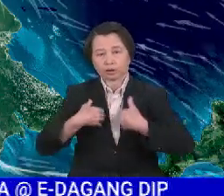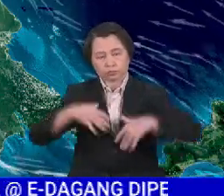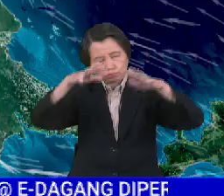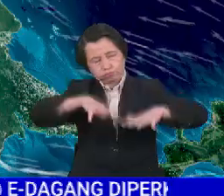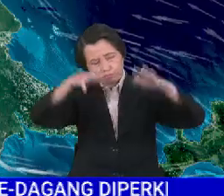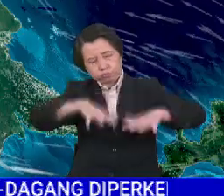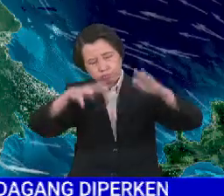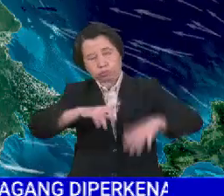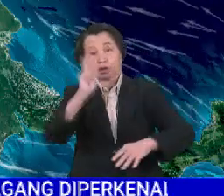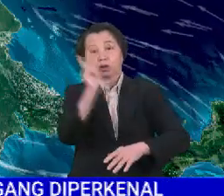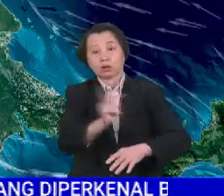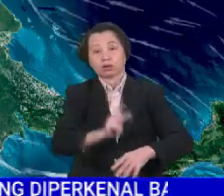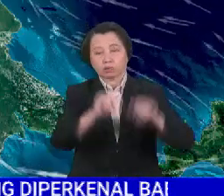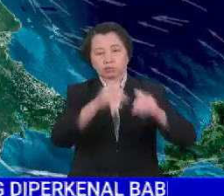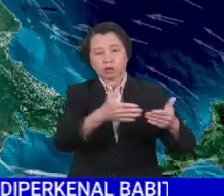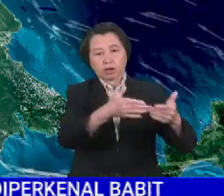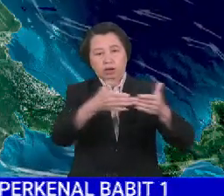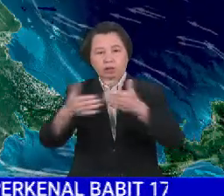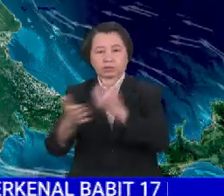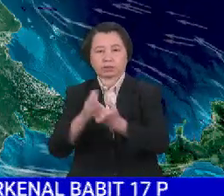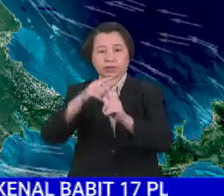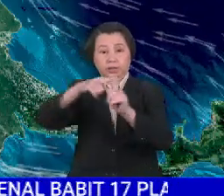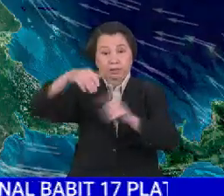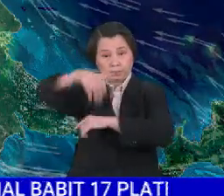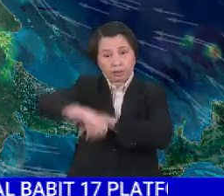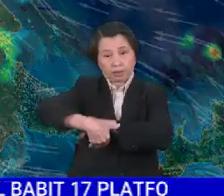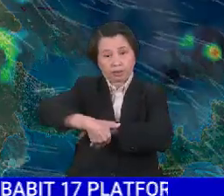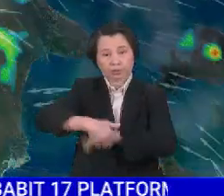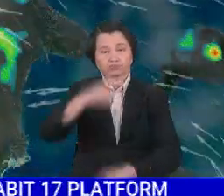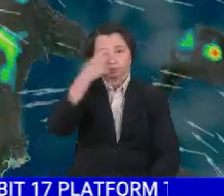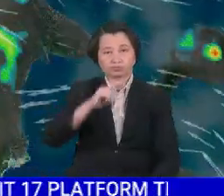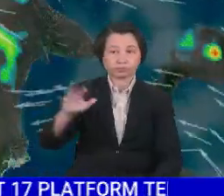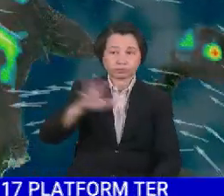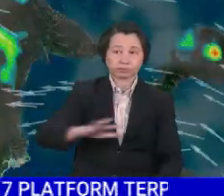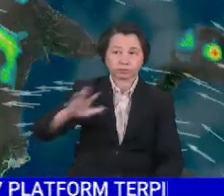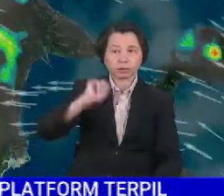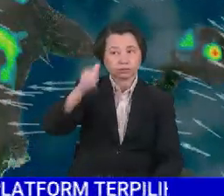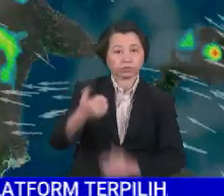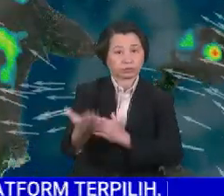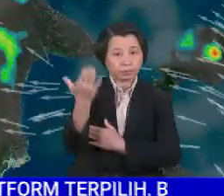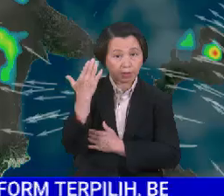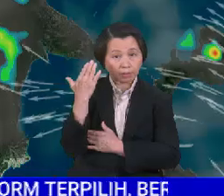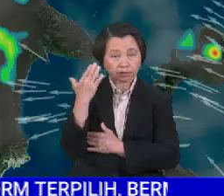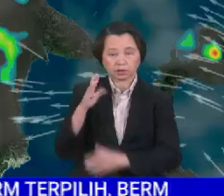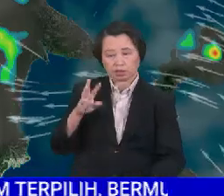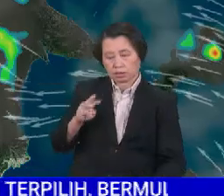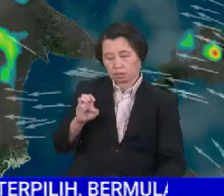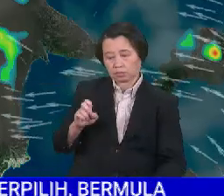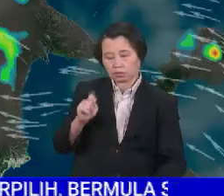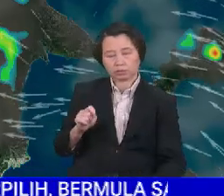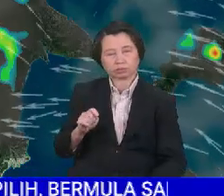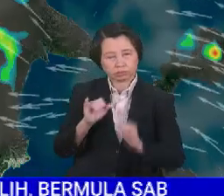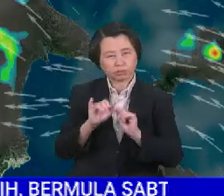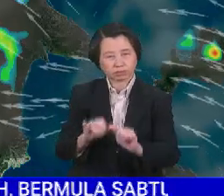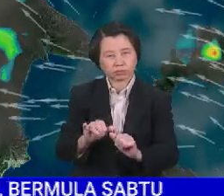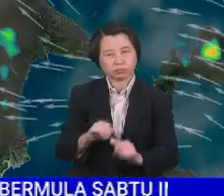buah negeri ini dijangkakan boleh berlarutan sehingga ke tengah malam nanti. Bagi ramalan esok pagi pula, Jabatan Meteorologi Malaysia